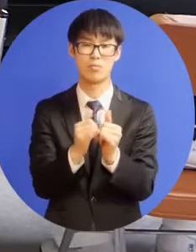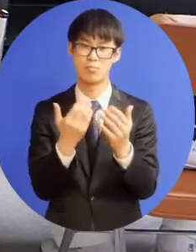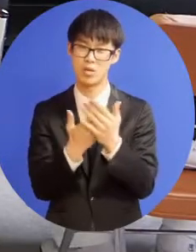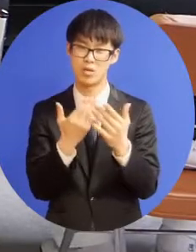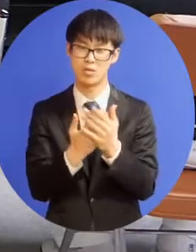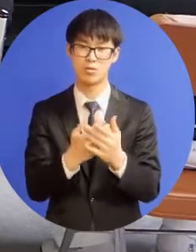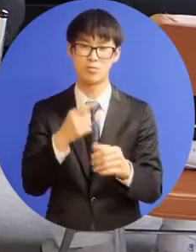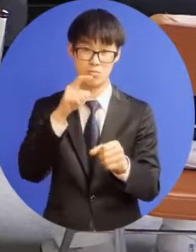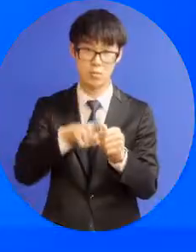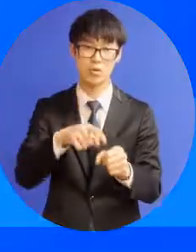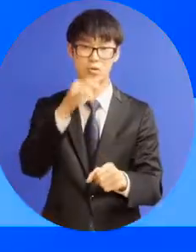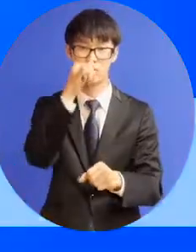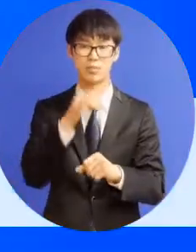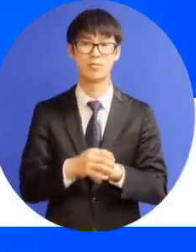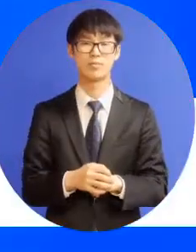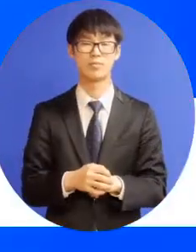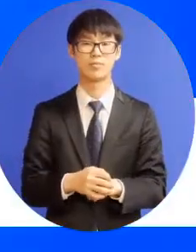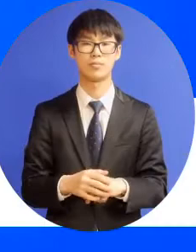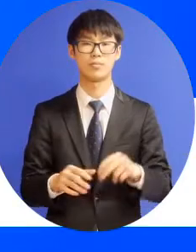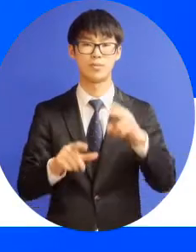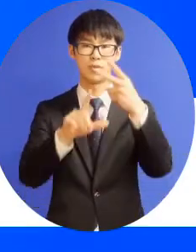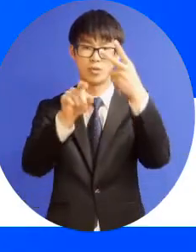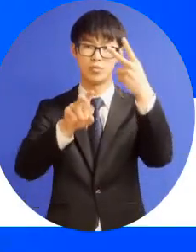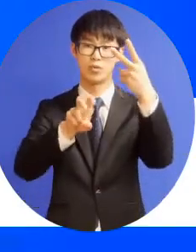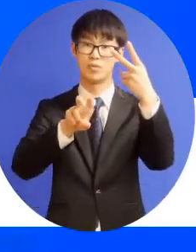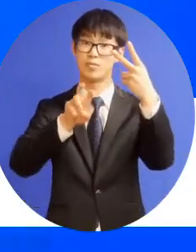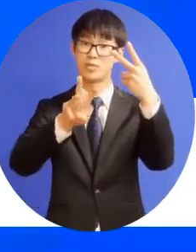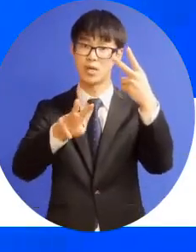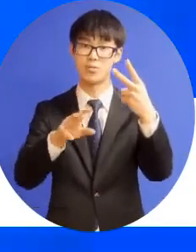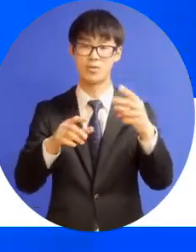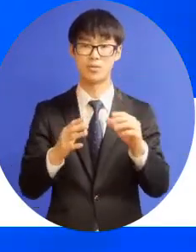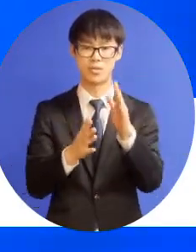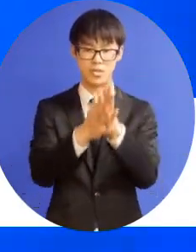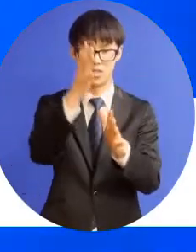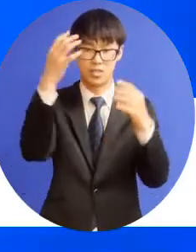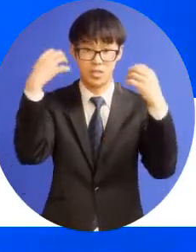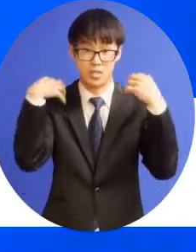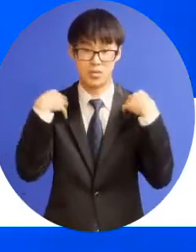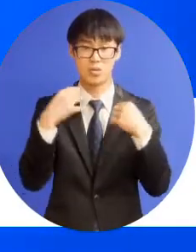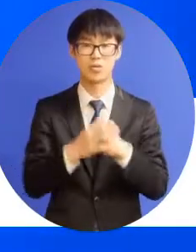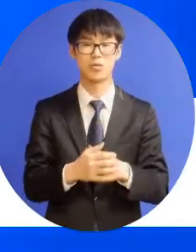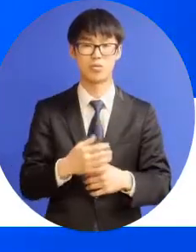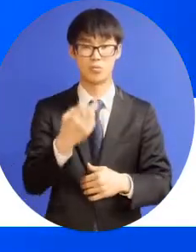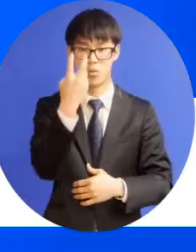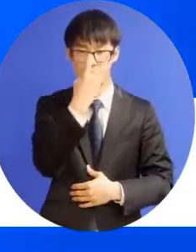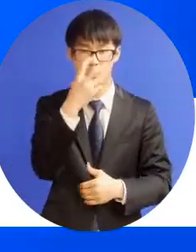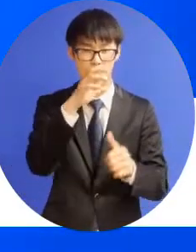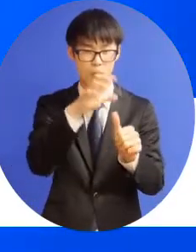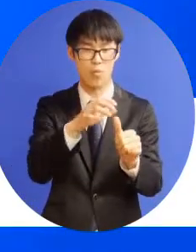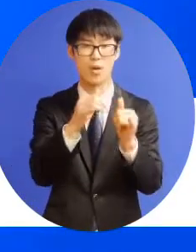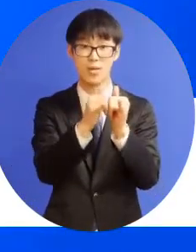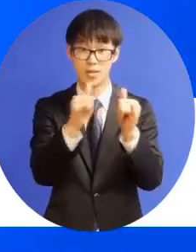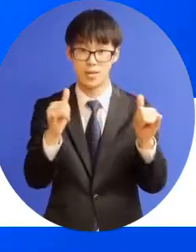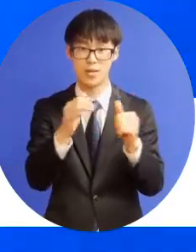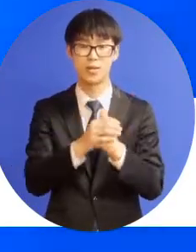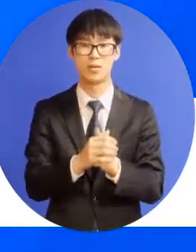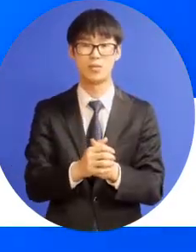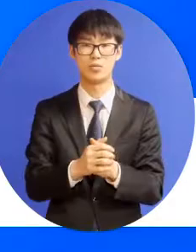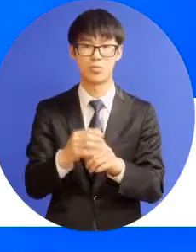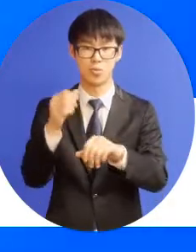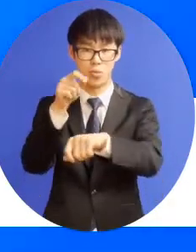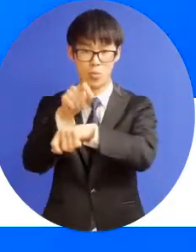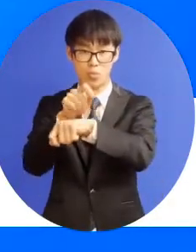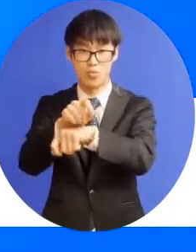있습니다. 지난 23일 공주시청 대회의실에서 보안 담당자, 8급에서 9급 공무원 등을